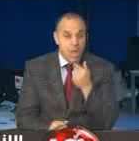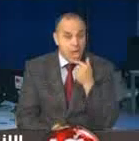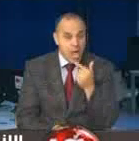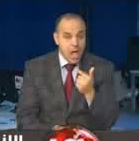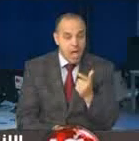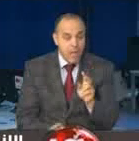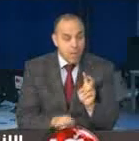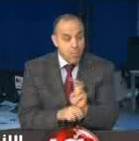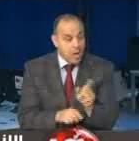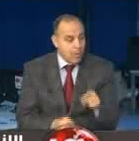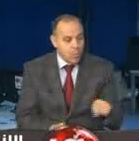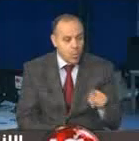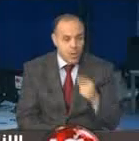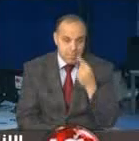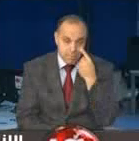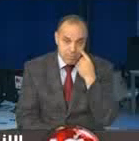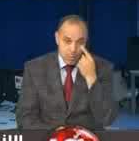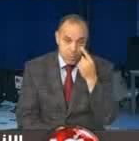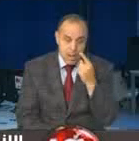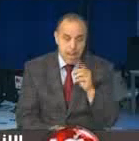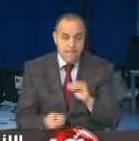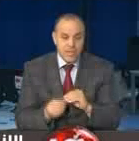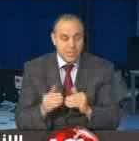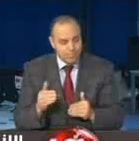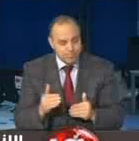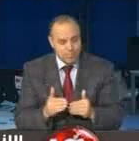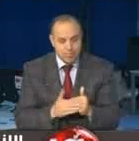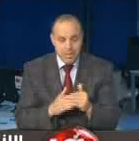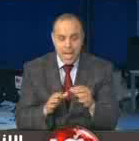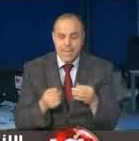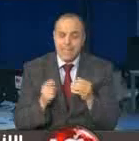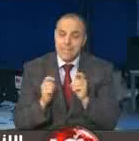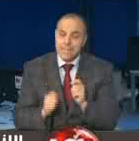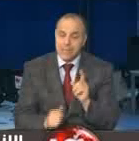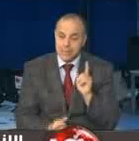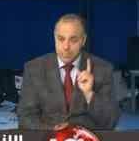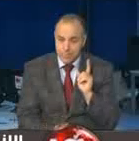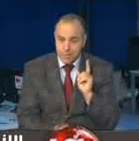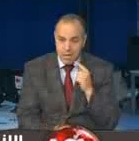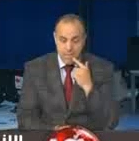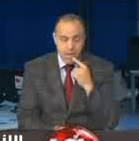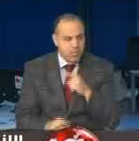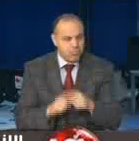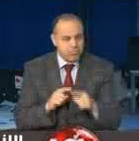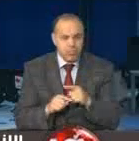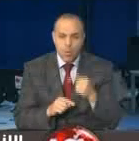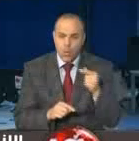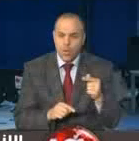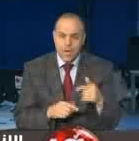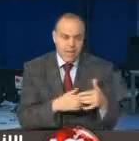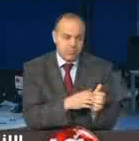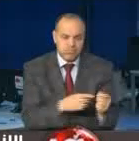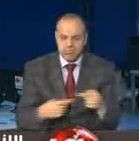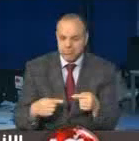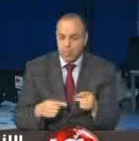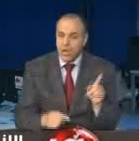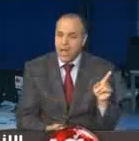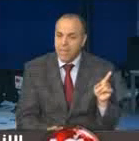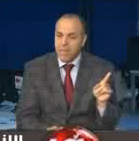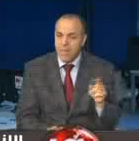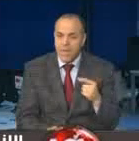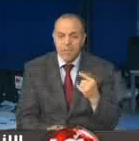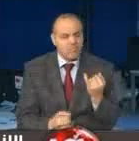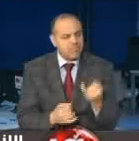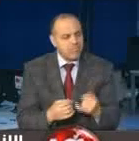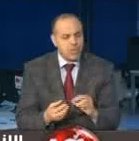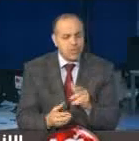ويرى مراقبون أنه رغم الأمل في التوصل إلى حل سياسي، فإن اختلاف الأهداف بين الأطراف المجتمعة قد